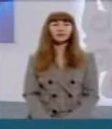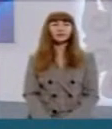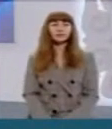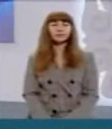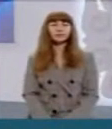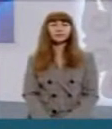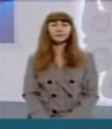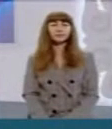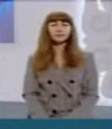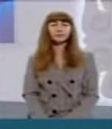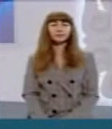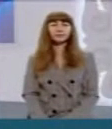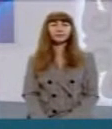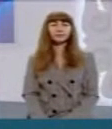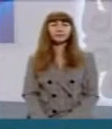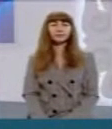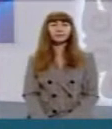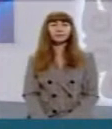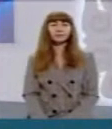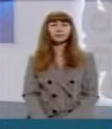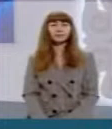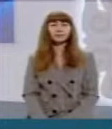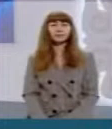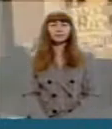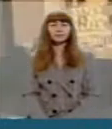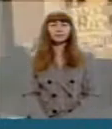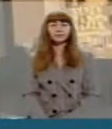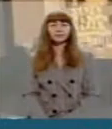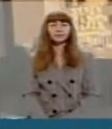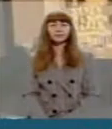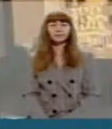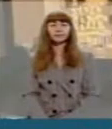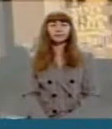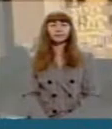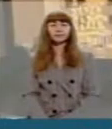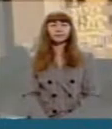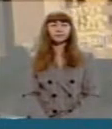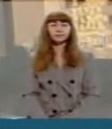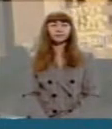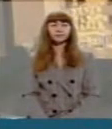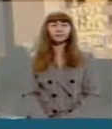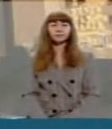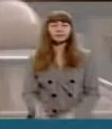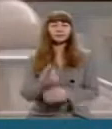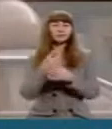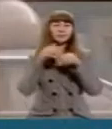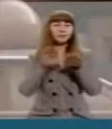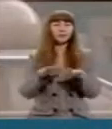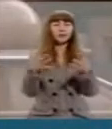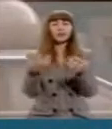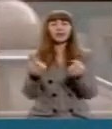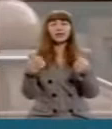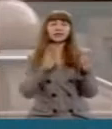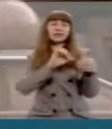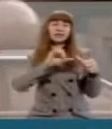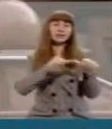ортасын қалыптастыруға қосылған үлкен үлес деп білемін. Халық үніне құлақ асатын мемлекет тұжырымдамасы жүйелі жүзеге асырылу үшін